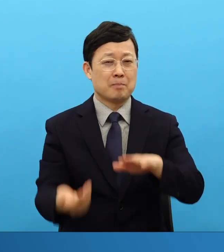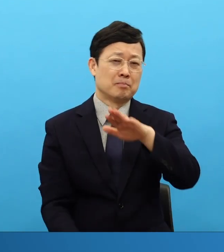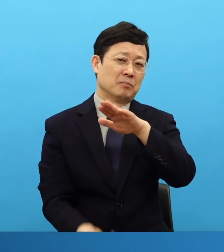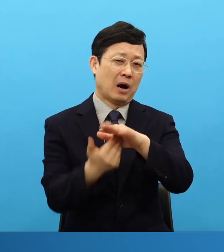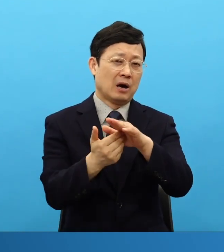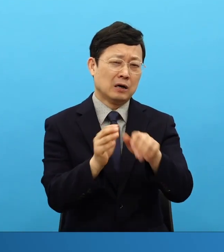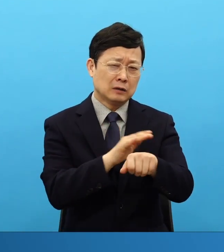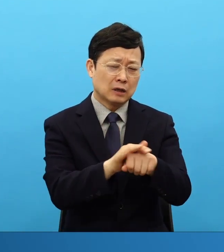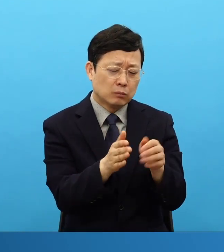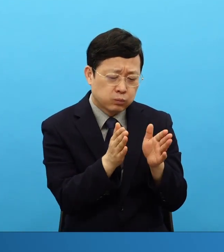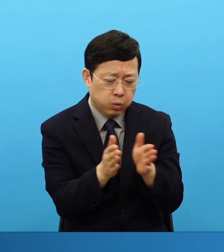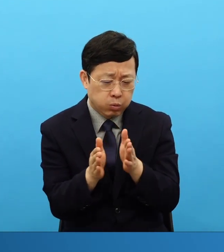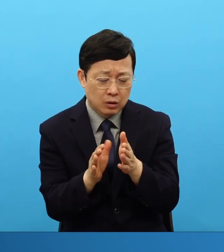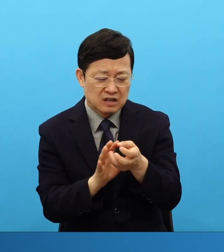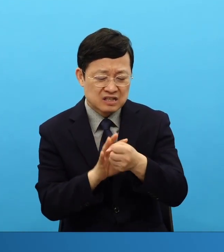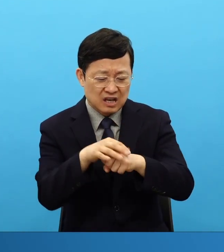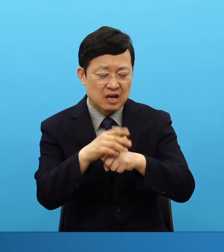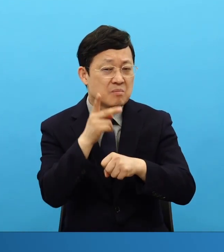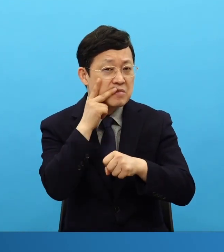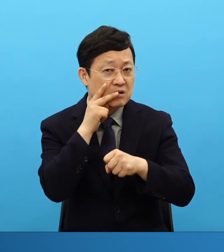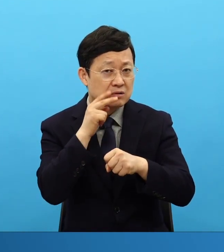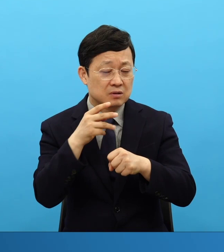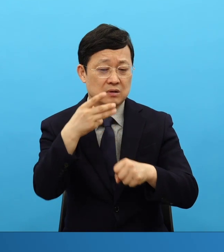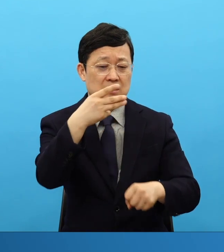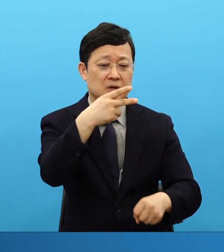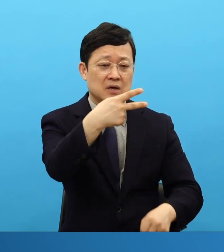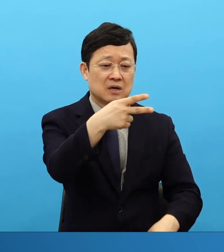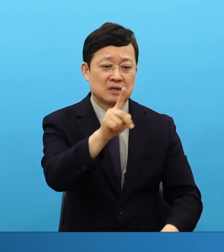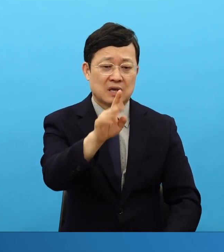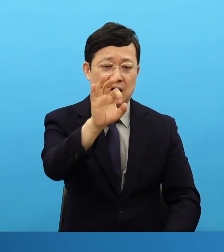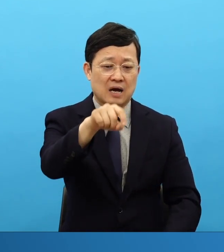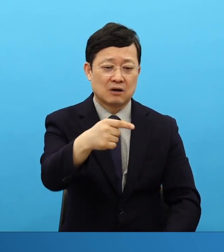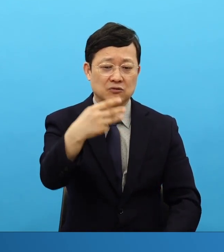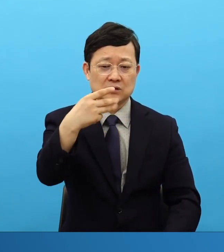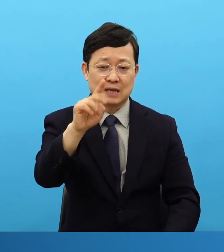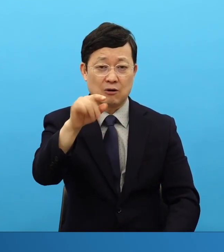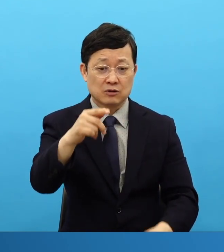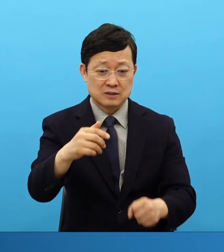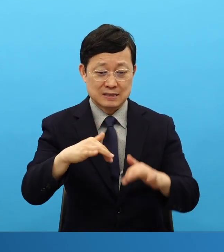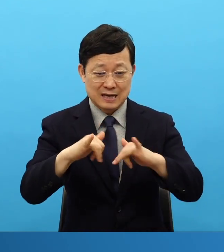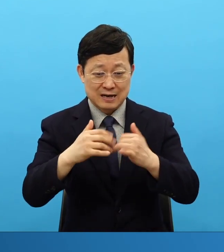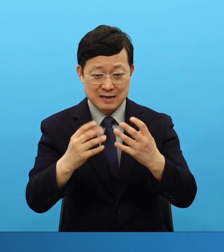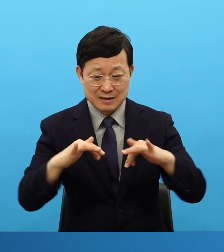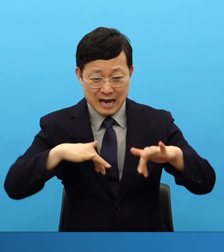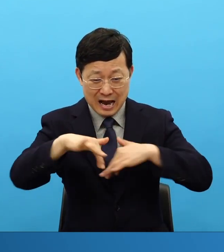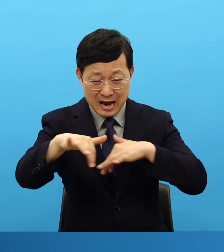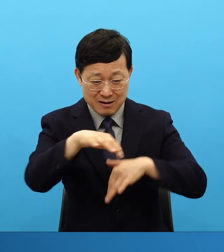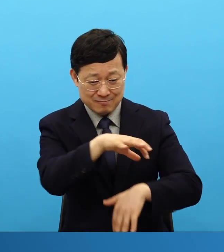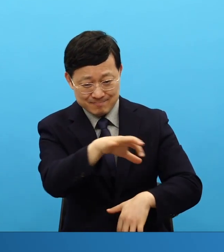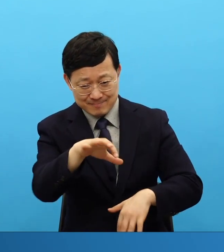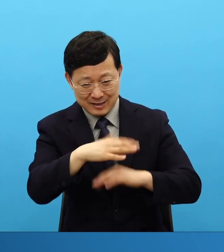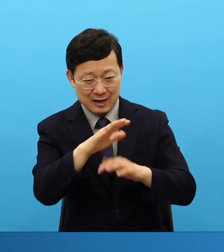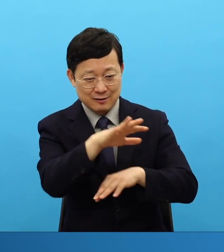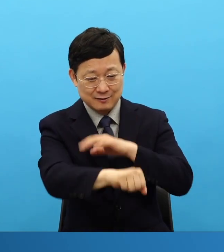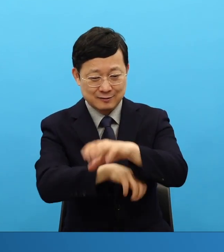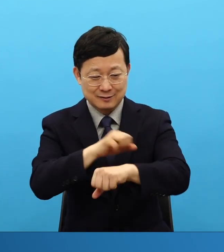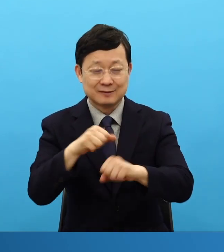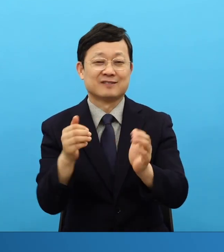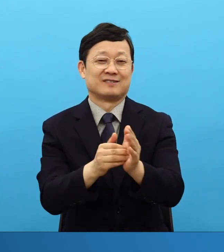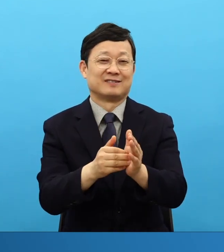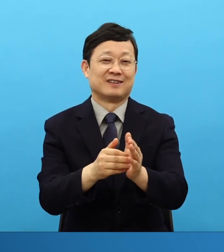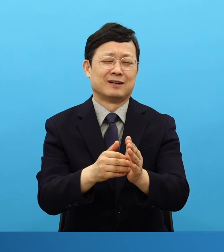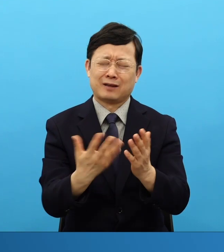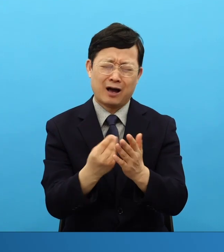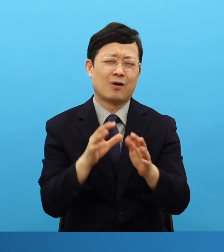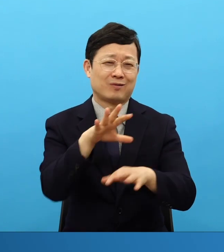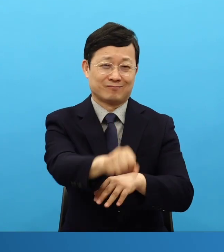지금 전 세계 미국이나 다운타운에 사람 제일 많이 있는 장소는 유대인이 차지했습니다. And so all the places that we see in downtown the